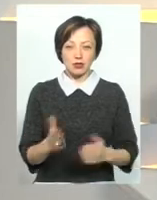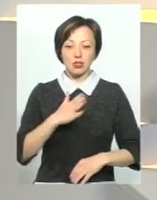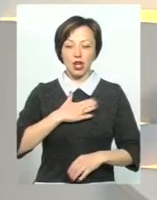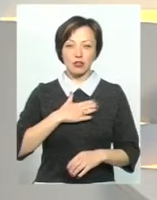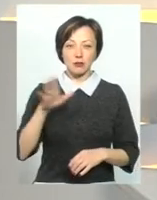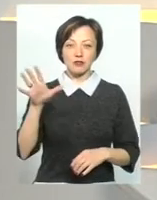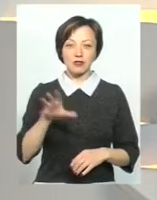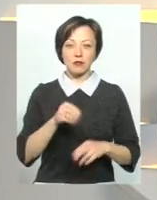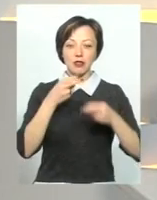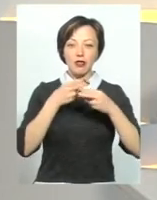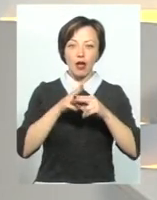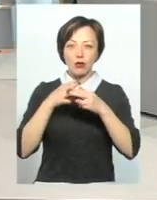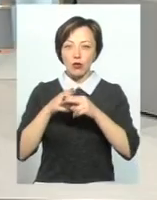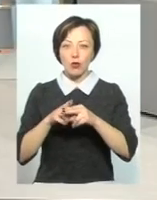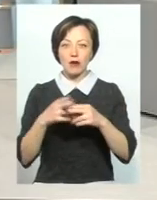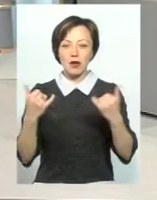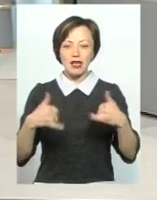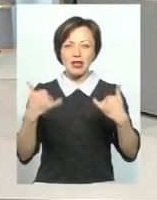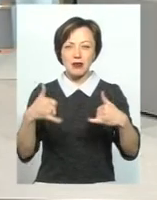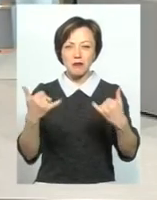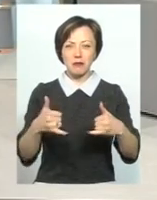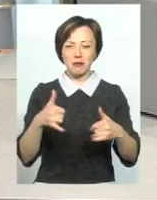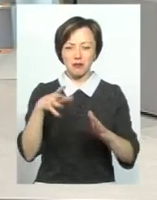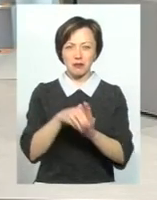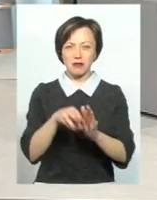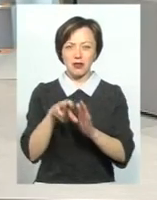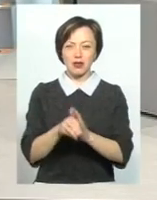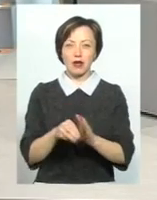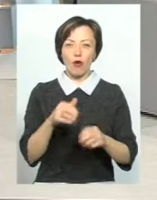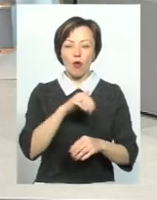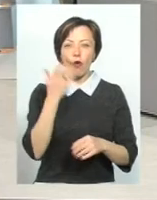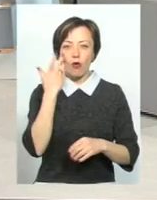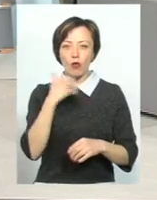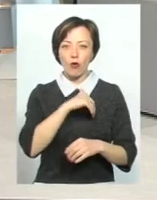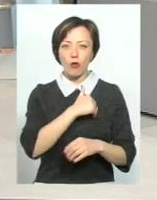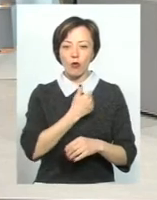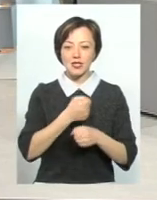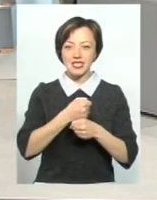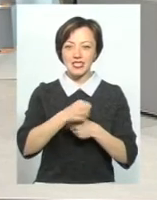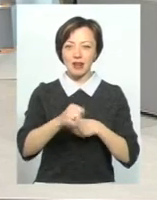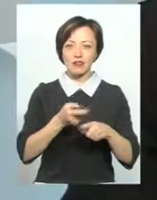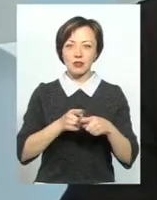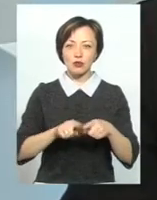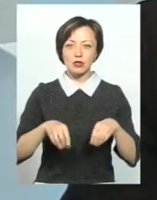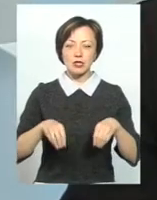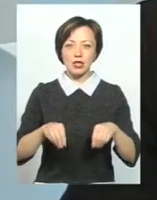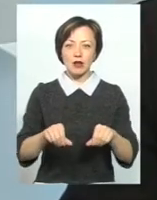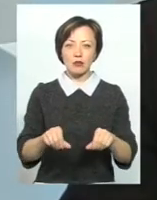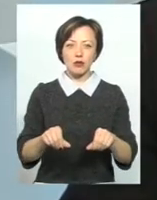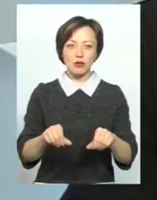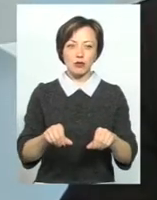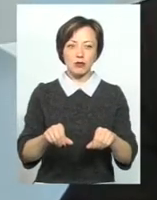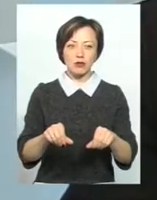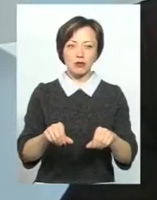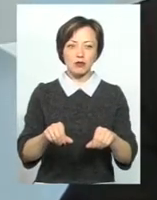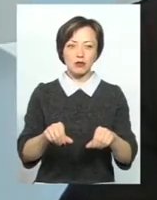всіми технологіями, пестицидами і різними вадами, коли хочемо заставити цю землю,